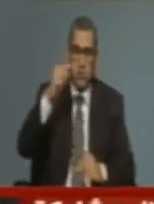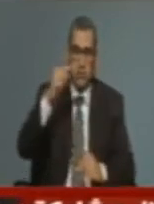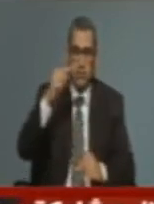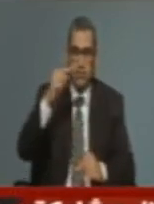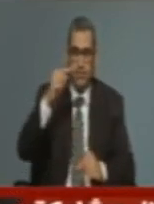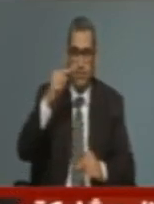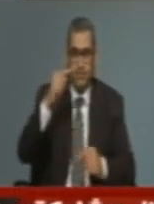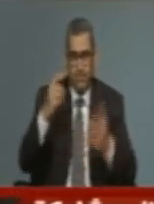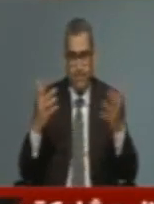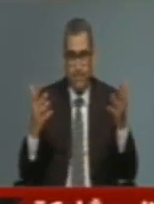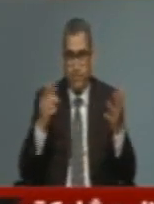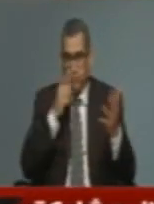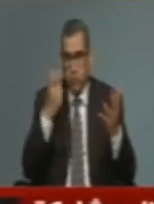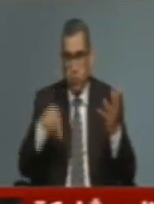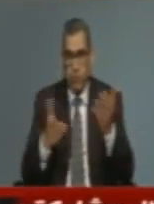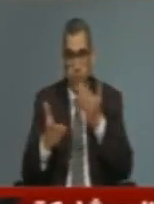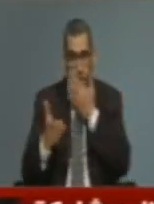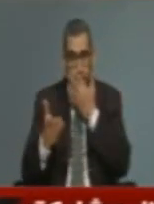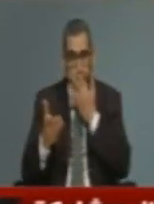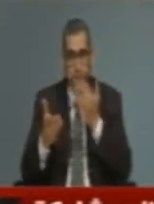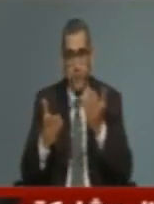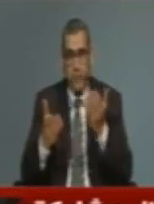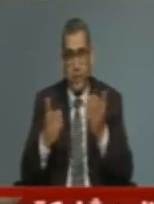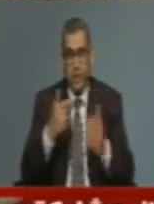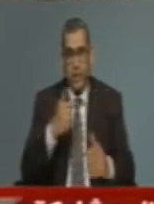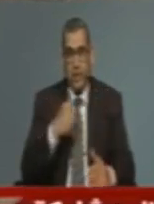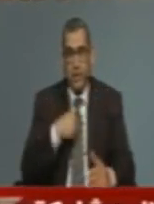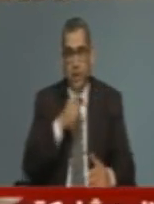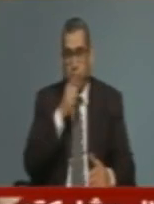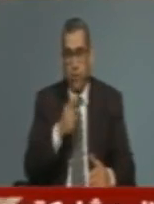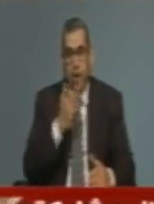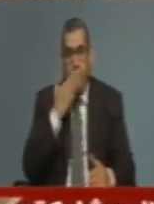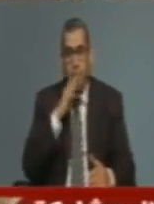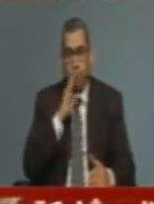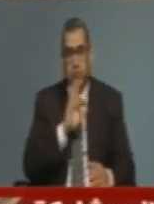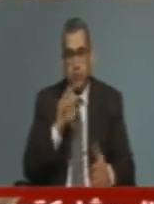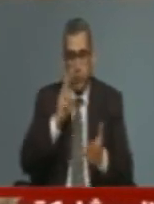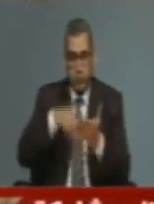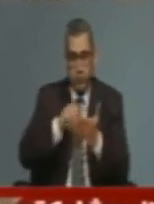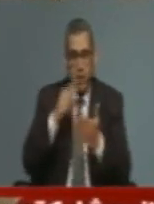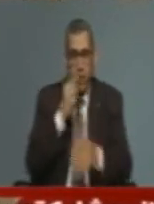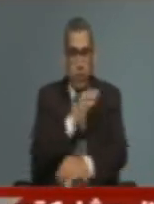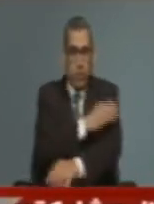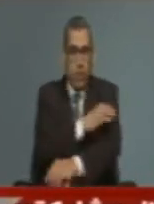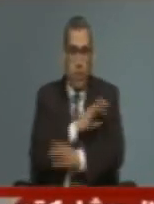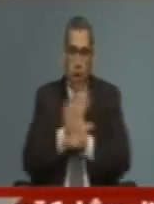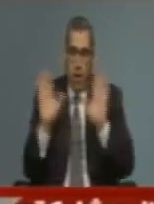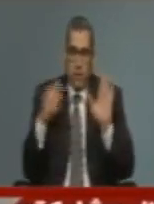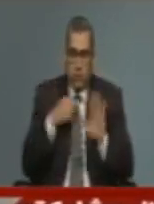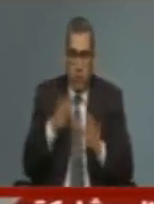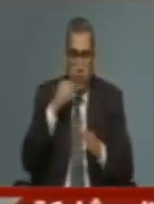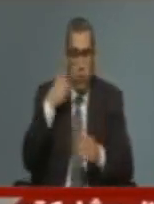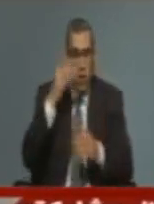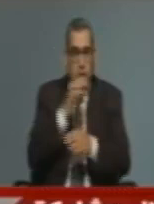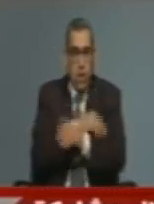كبير كده يعني. ممكن نكون الحمد لله ان احنا مضينا بالتجربه دي، لان كان ممكن نقع في تجربه اكبر من